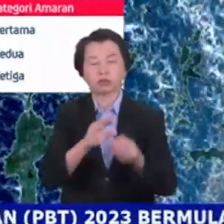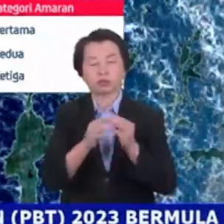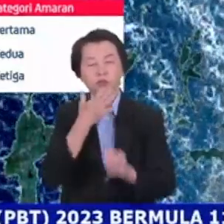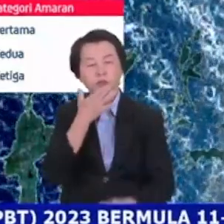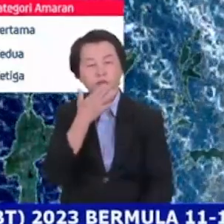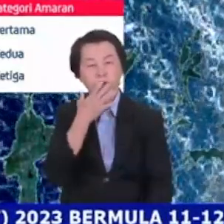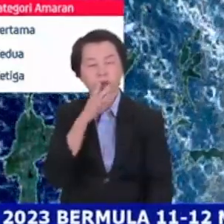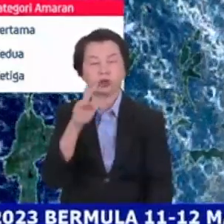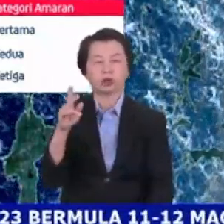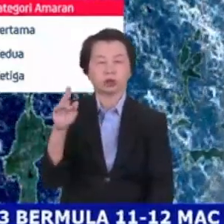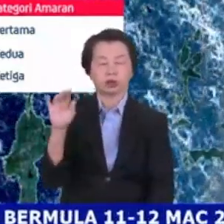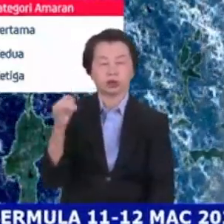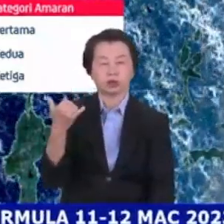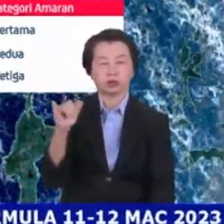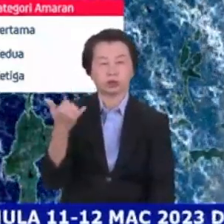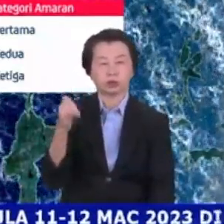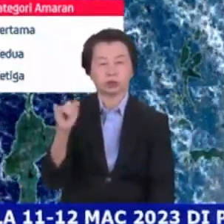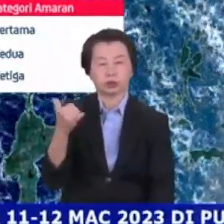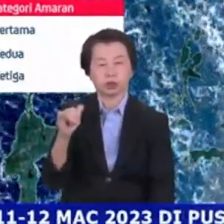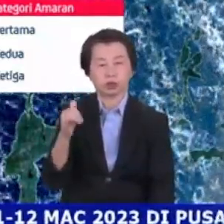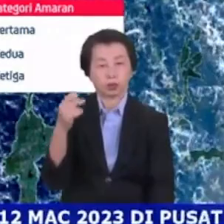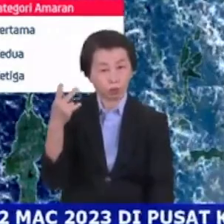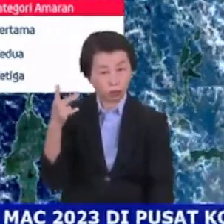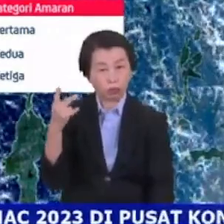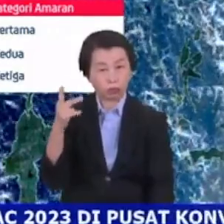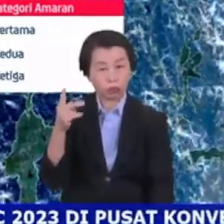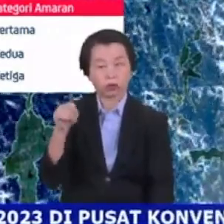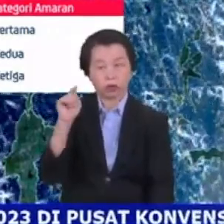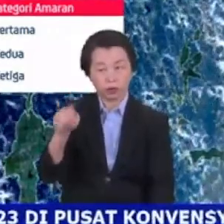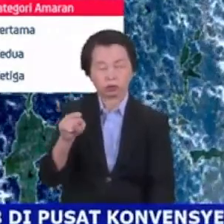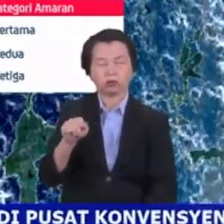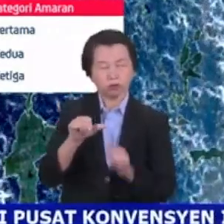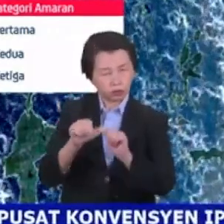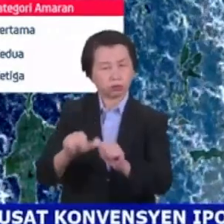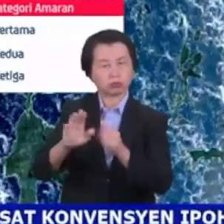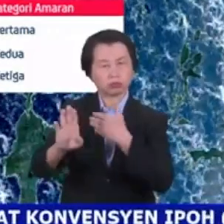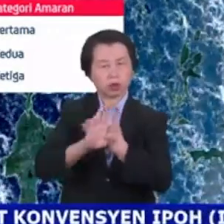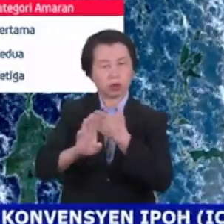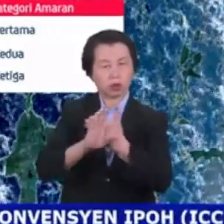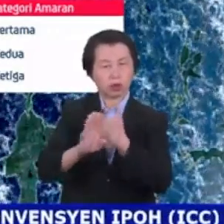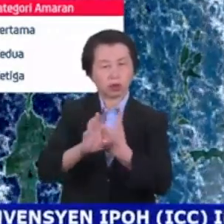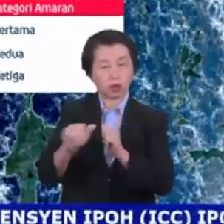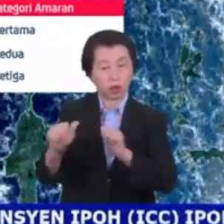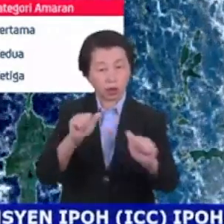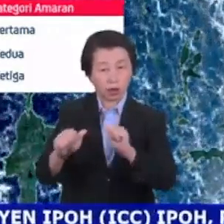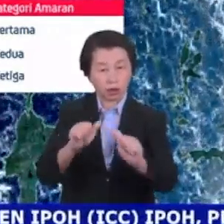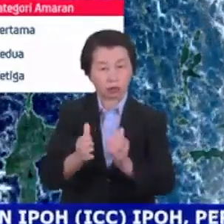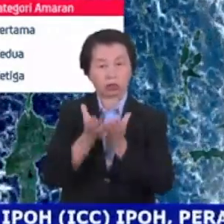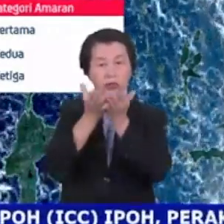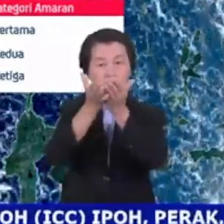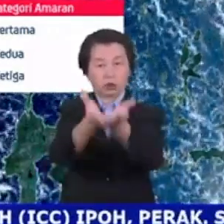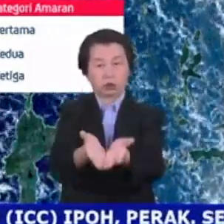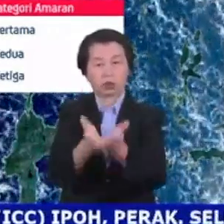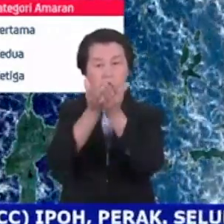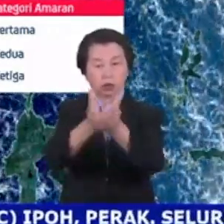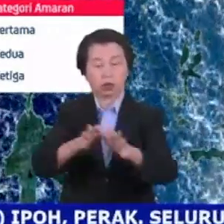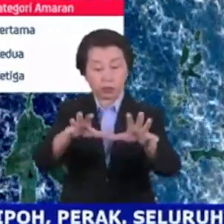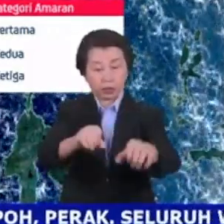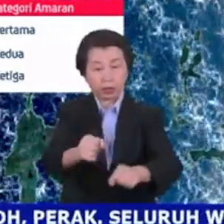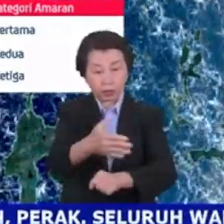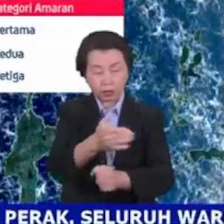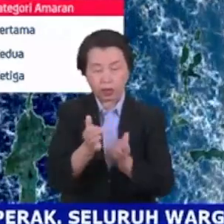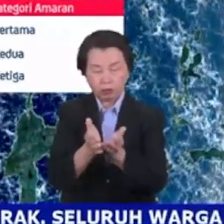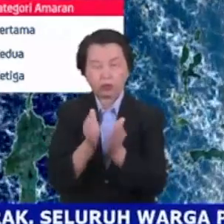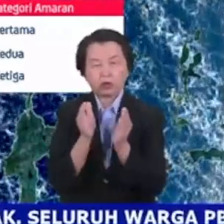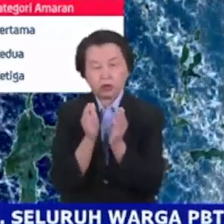pertama bagi kawasan yang berwarna kuning. Dan keadaan ini masih lagi berbahaya untuk sebarang aktiviti perkapalan, perikanan,